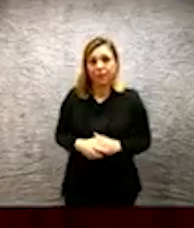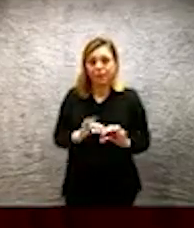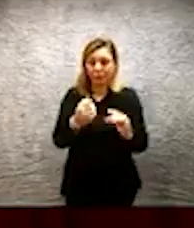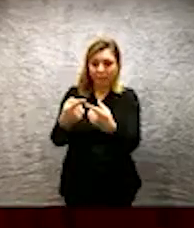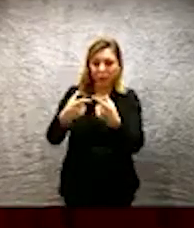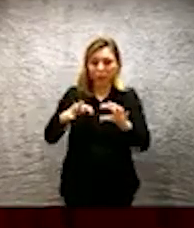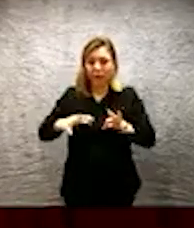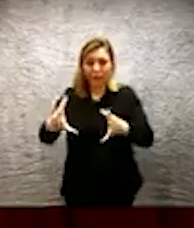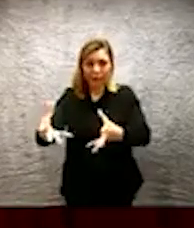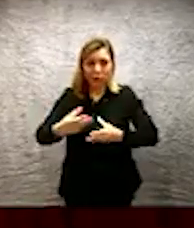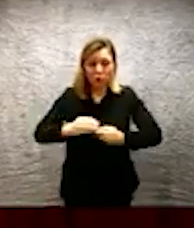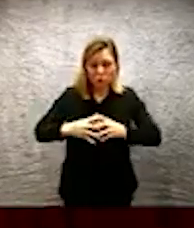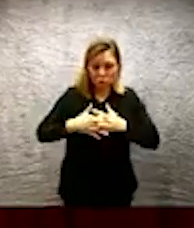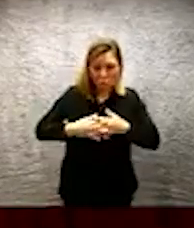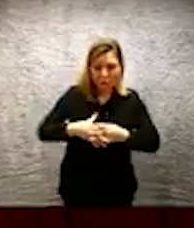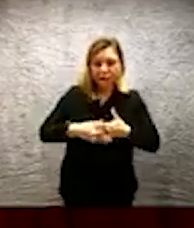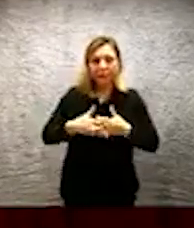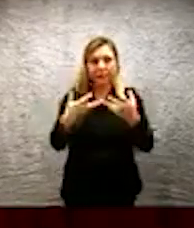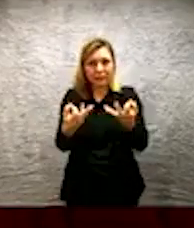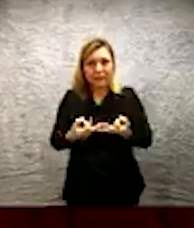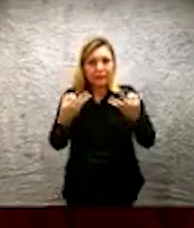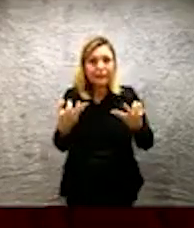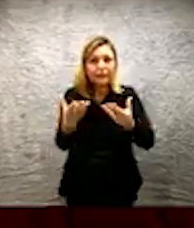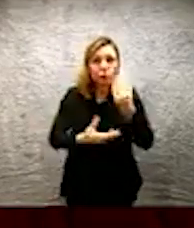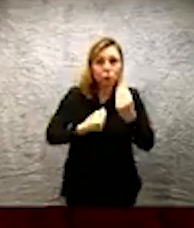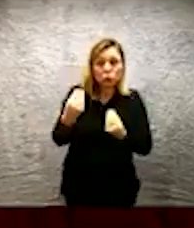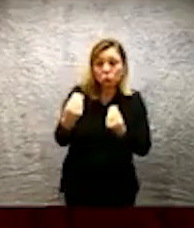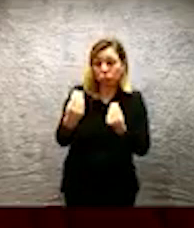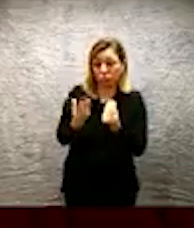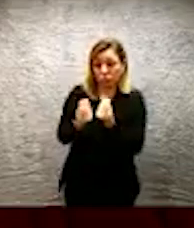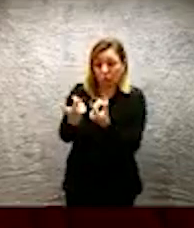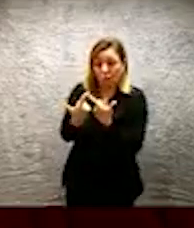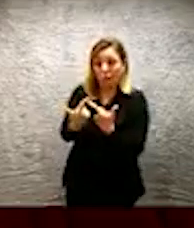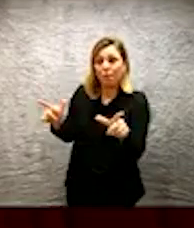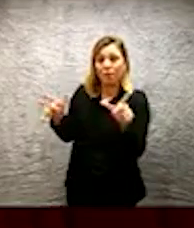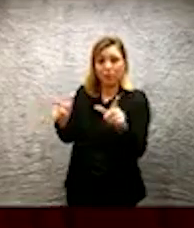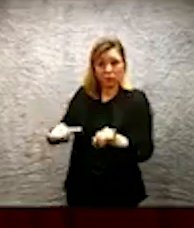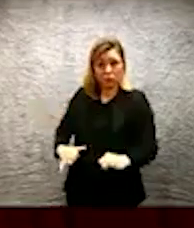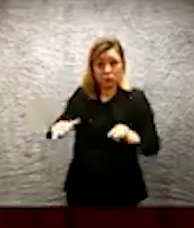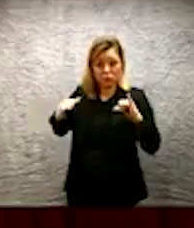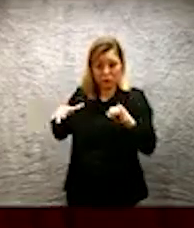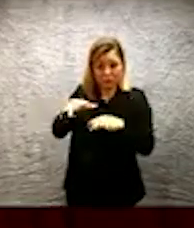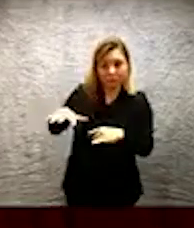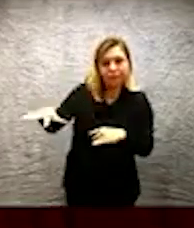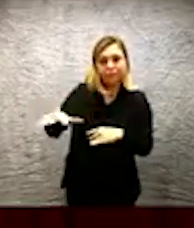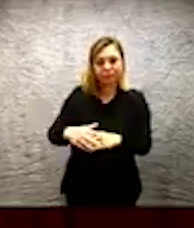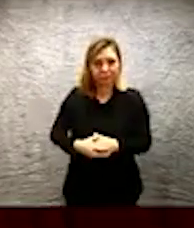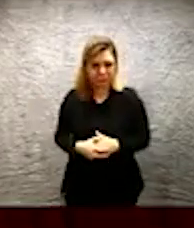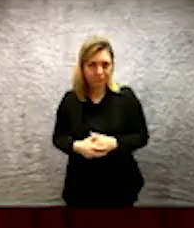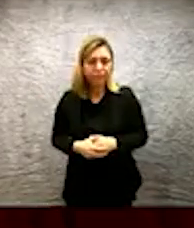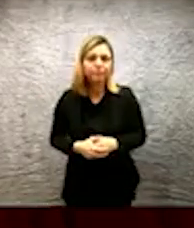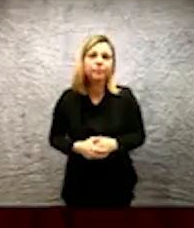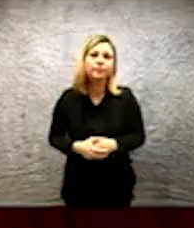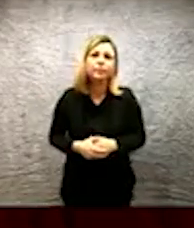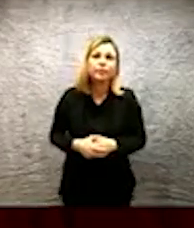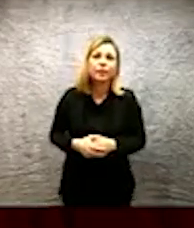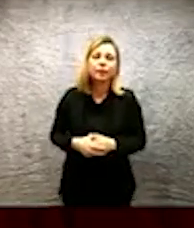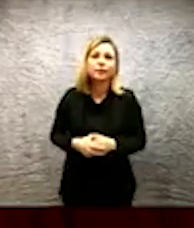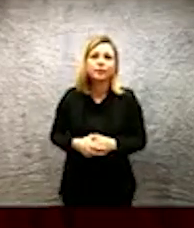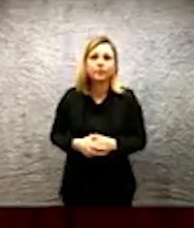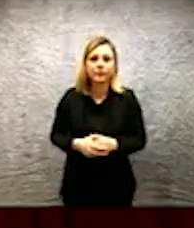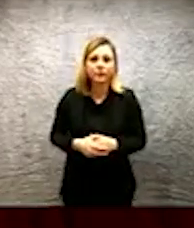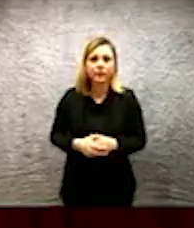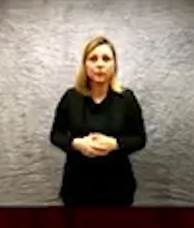loisirs classiques de par la liberté qui est accordée aux jeunes. Ces derniers, en fait, sont vraiment incités